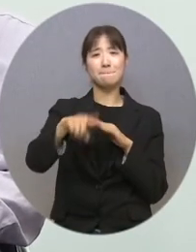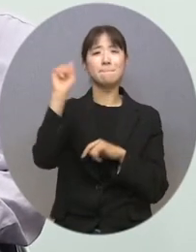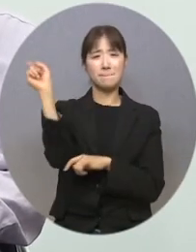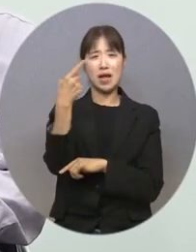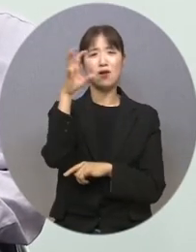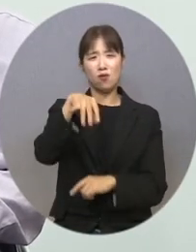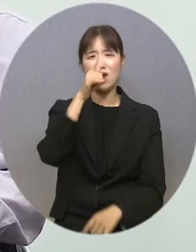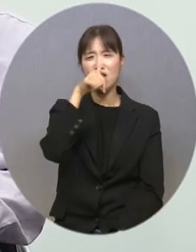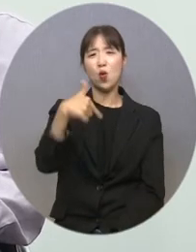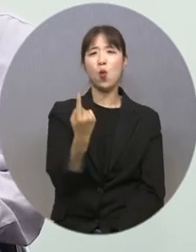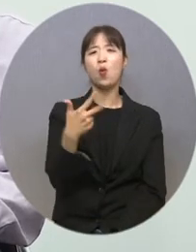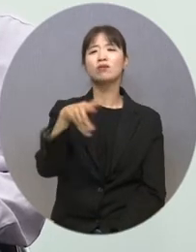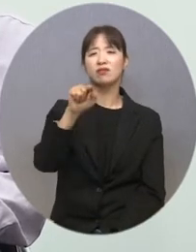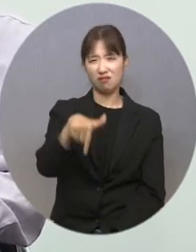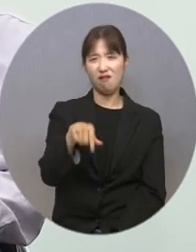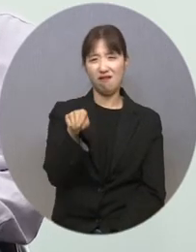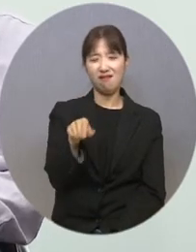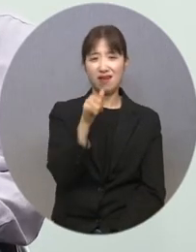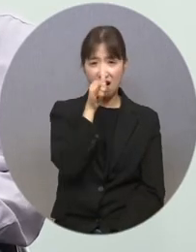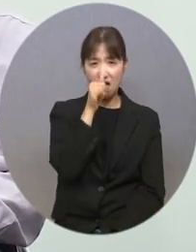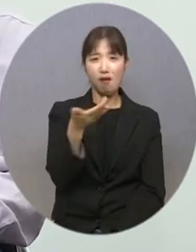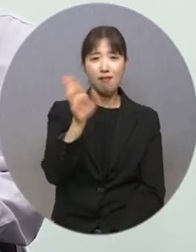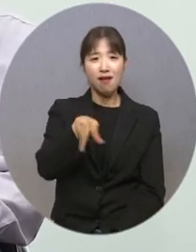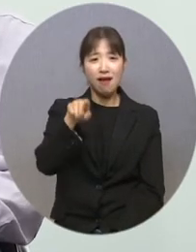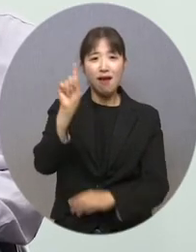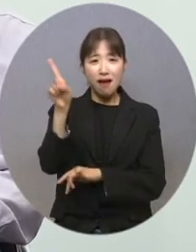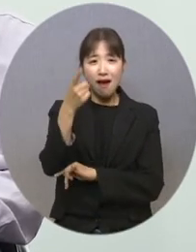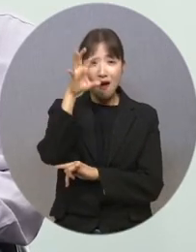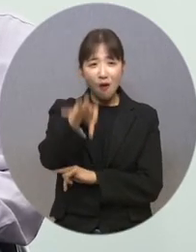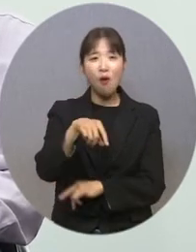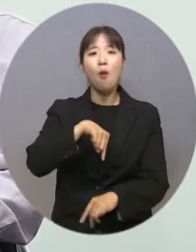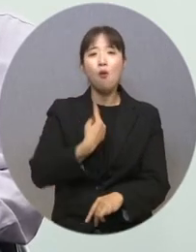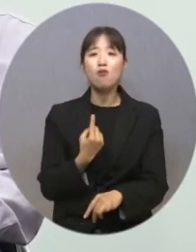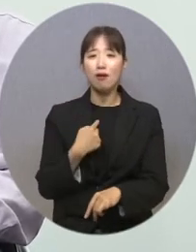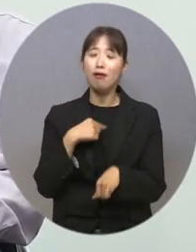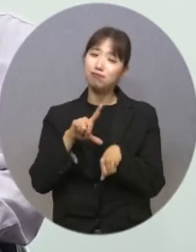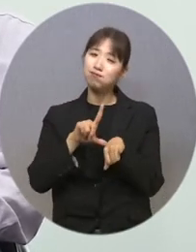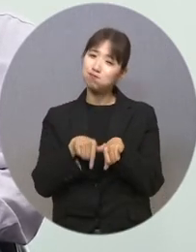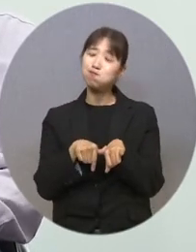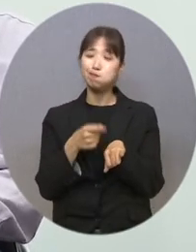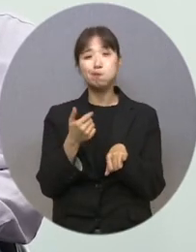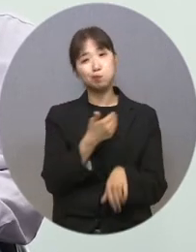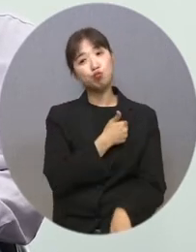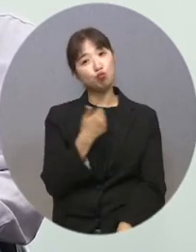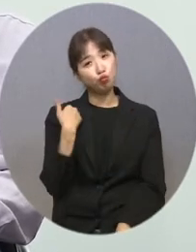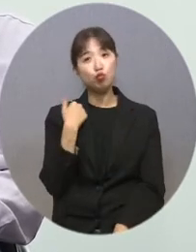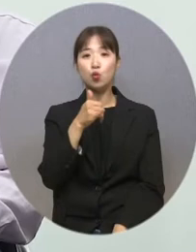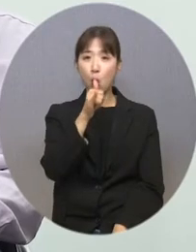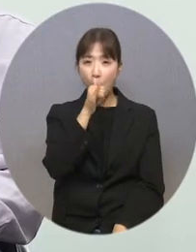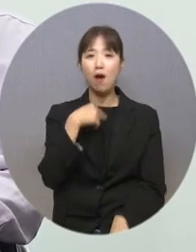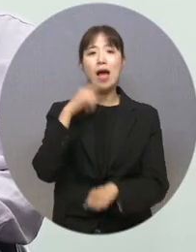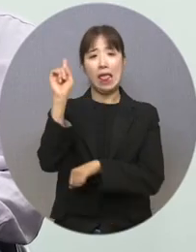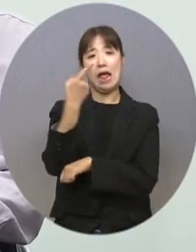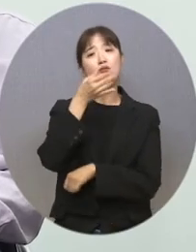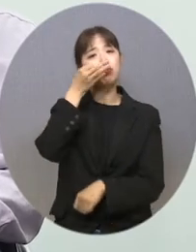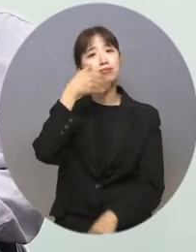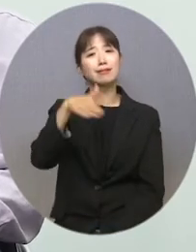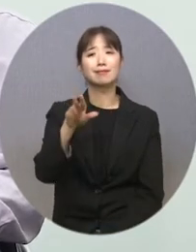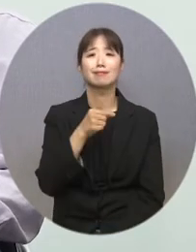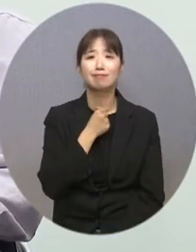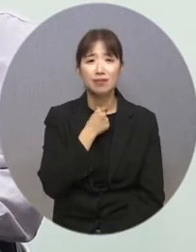어제 스카이러브 일하고 있는데 그 야구장에 갈 일 혼자 그러니까 혼자 도제 시간이 남을때 하고 잘 가고 싶거든요